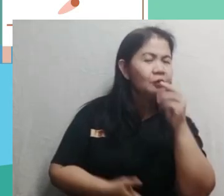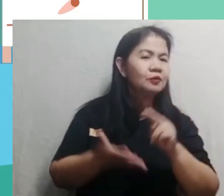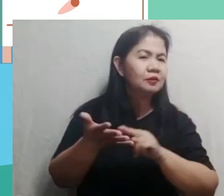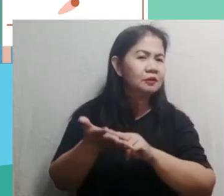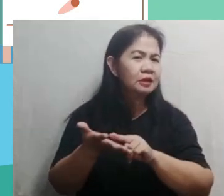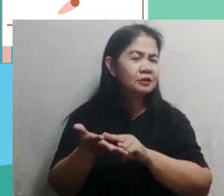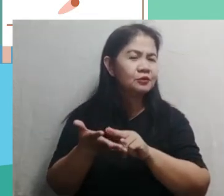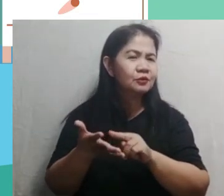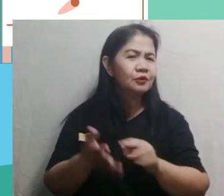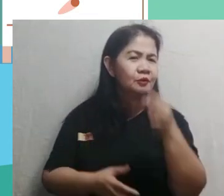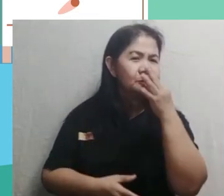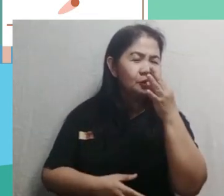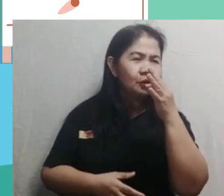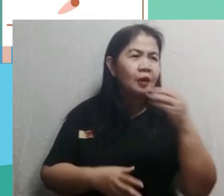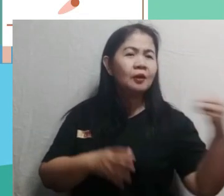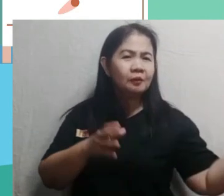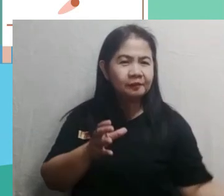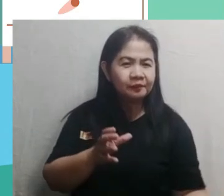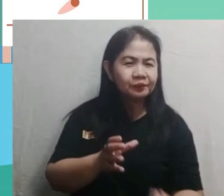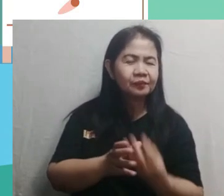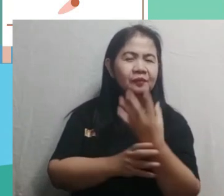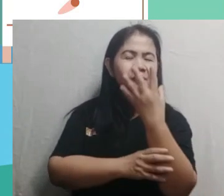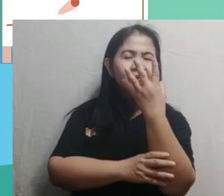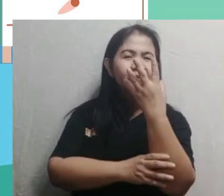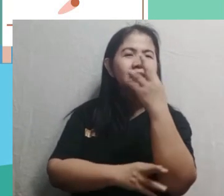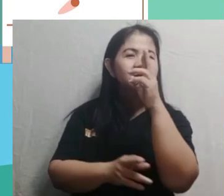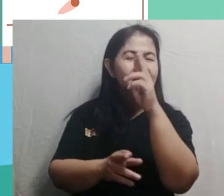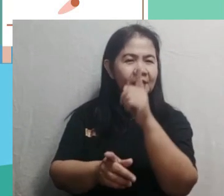at lumaki ng maayos."